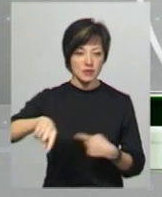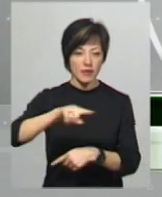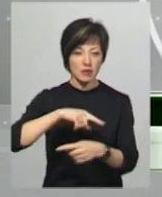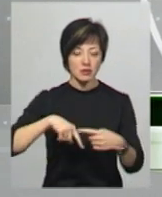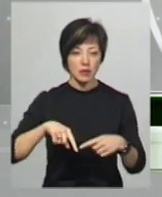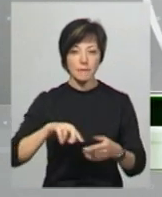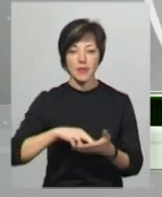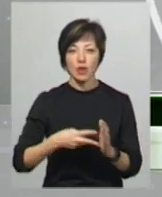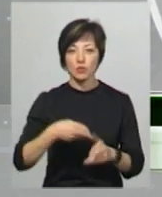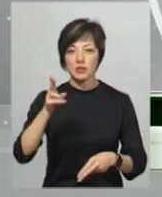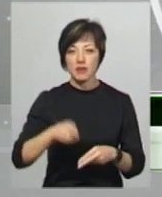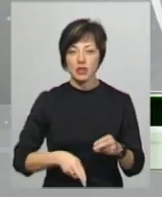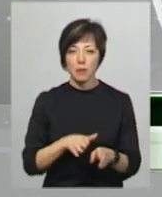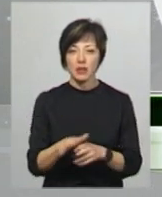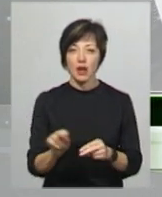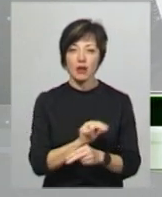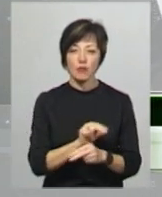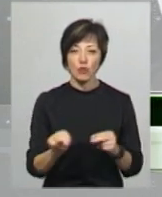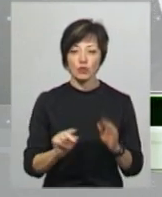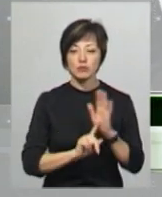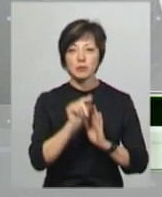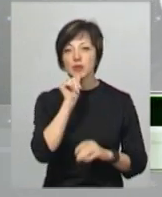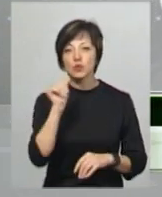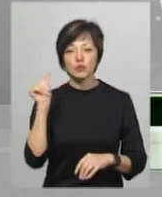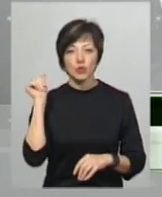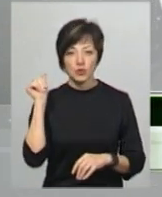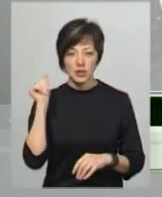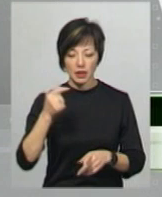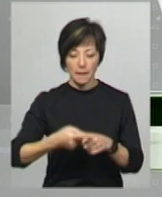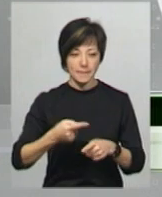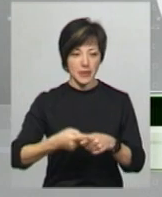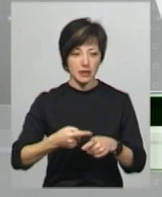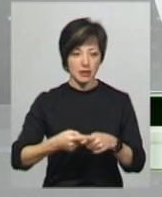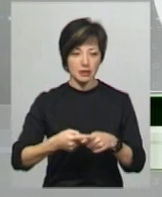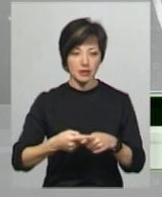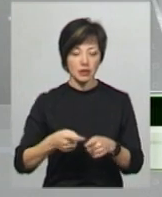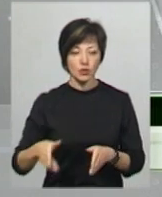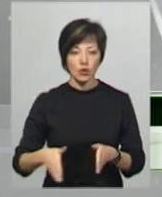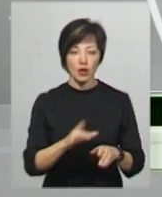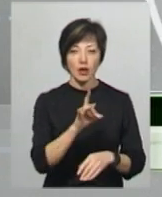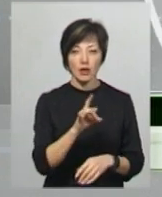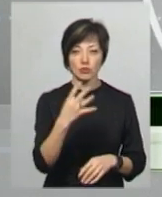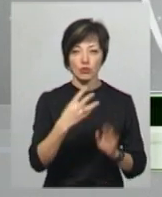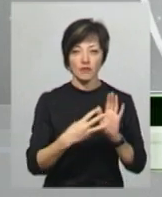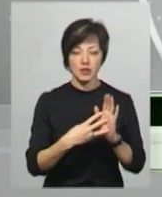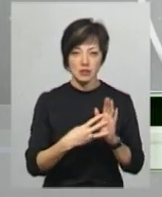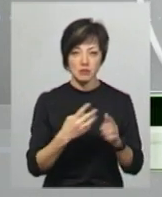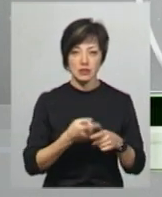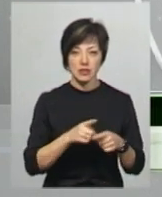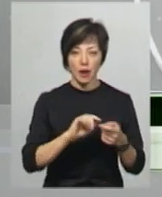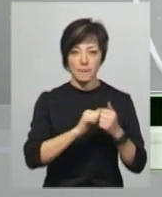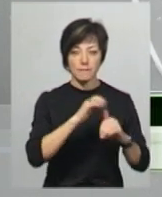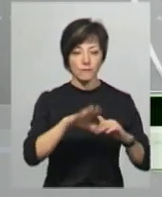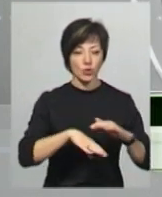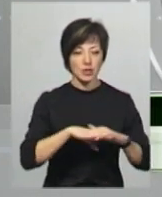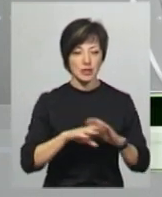Плануємо завершити об'єкт капітального ремонту, розпочати в минулому році на перетині автомобільних доріг Р-48, це